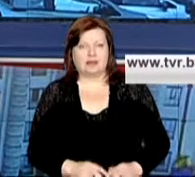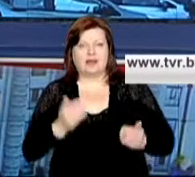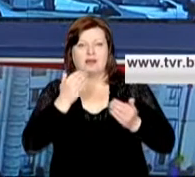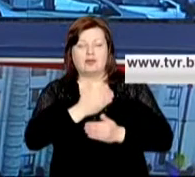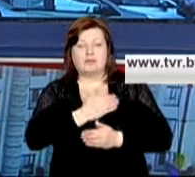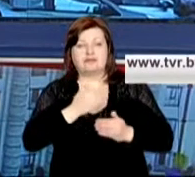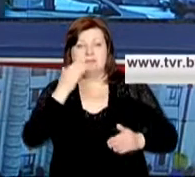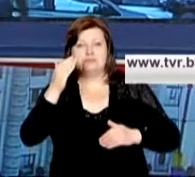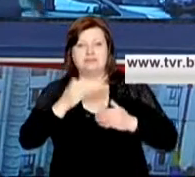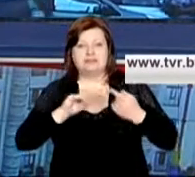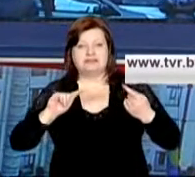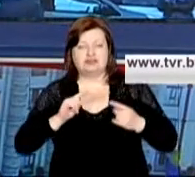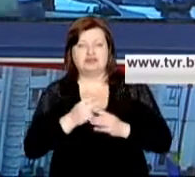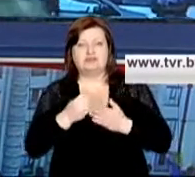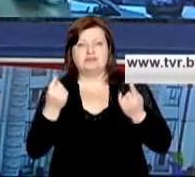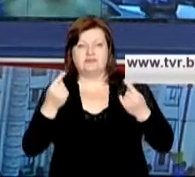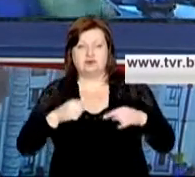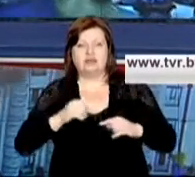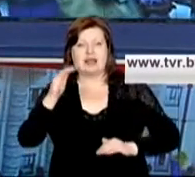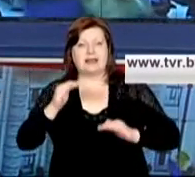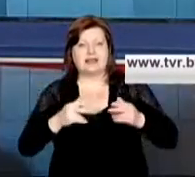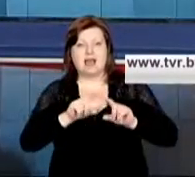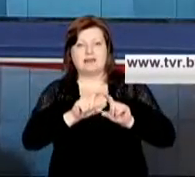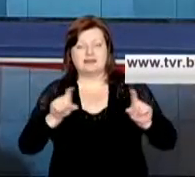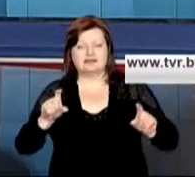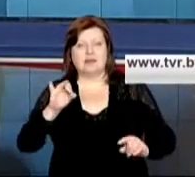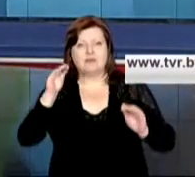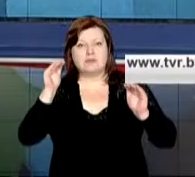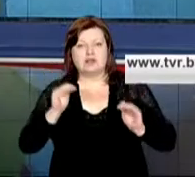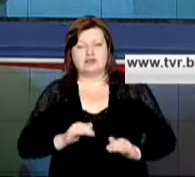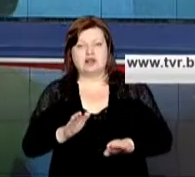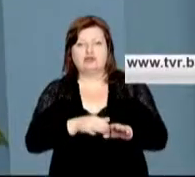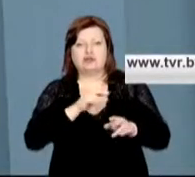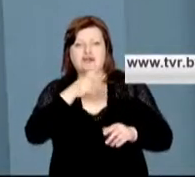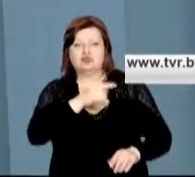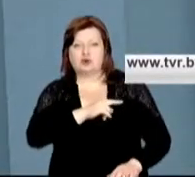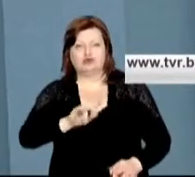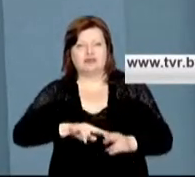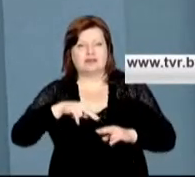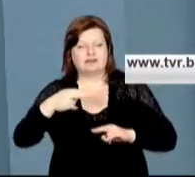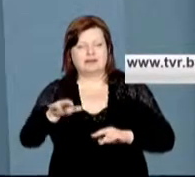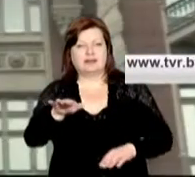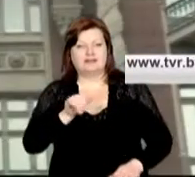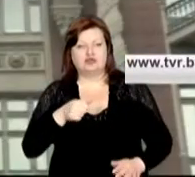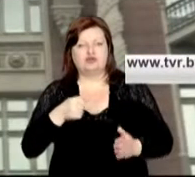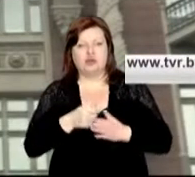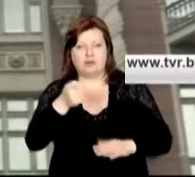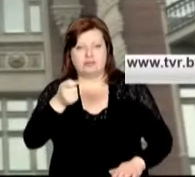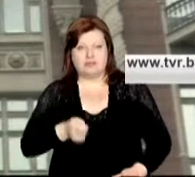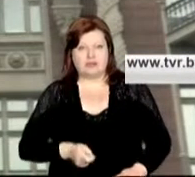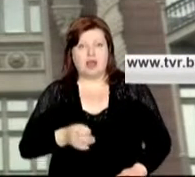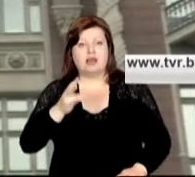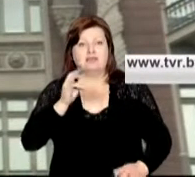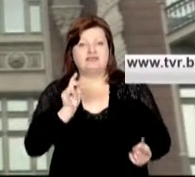Последняя ступень перед техническим дефолтом. Рейтинговое агентство Fitch понизило долгосрочный кредитный рейтинг Украины практически до минимума.